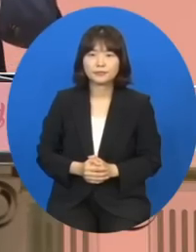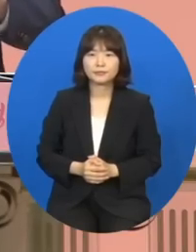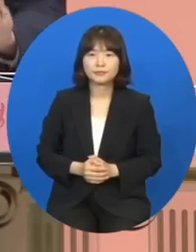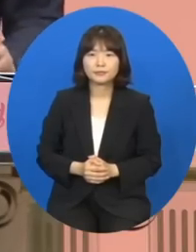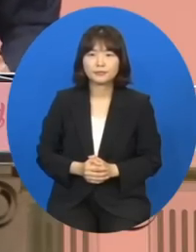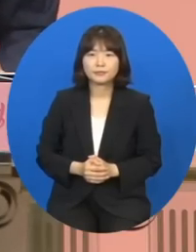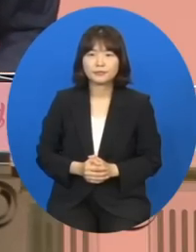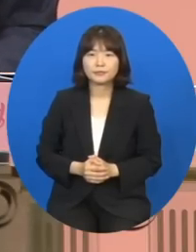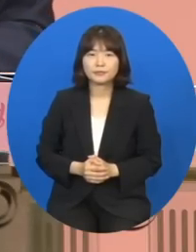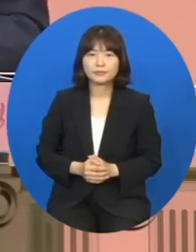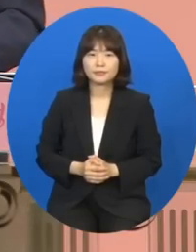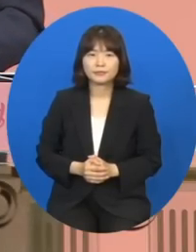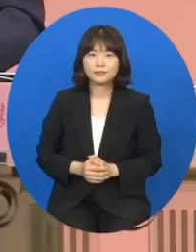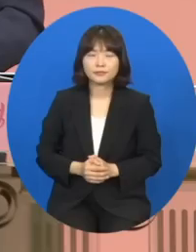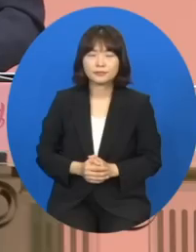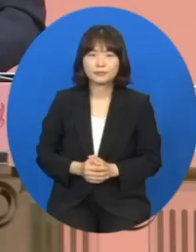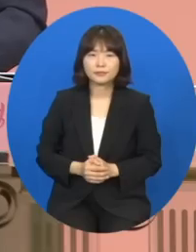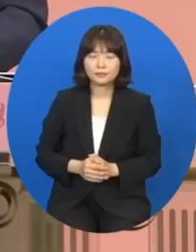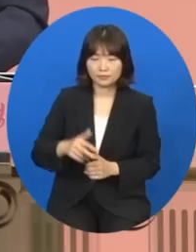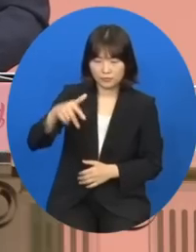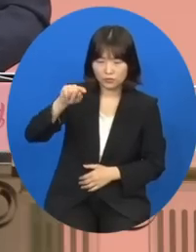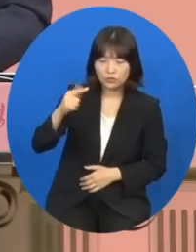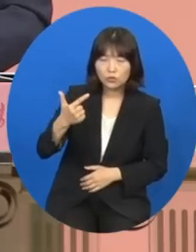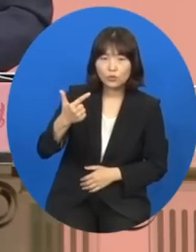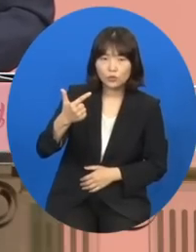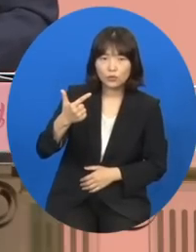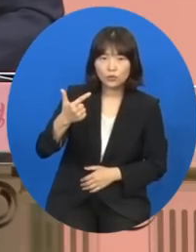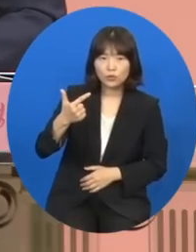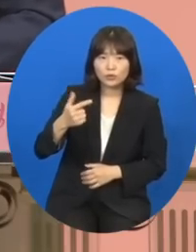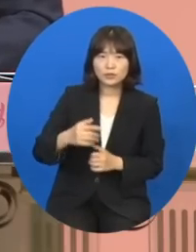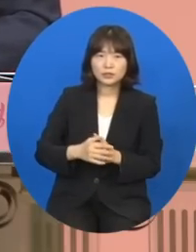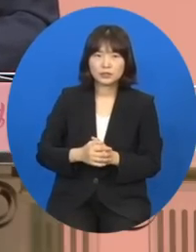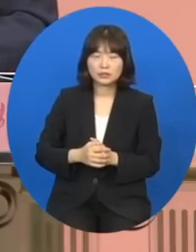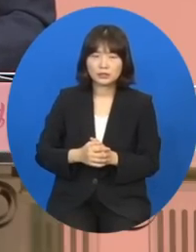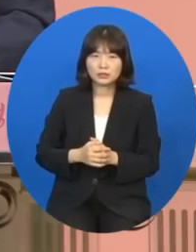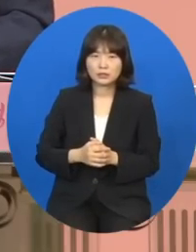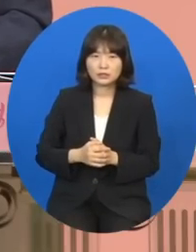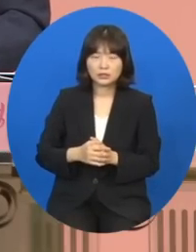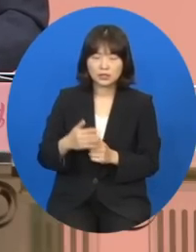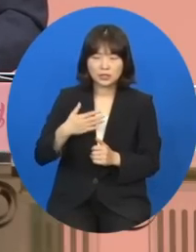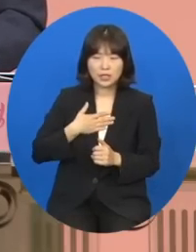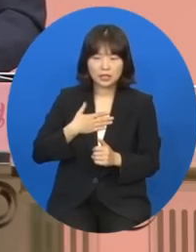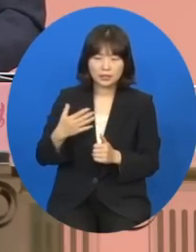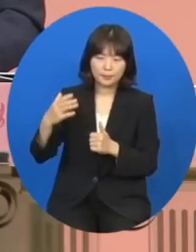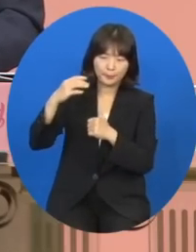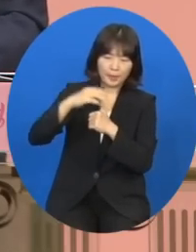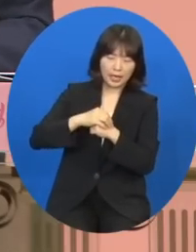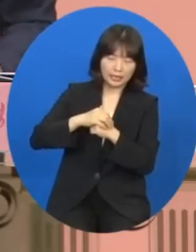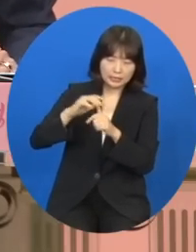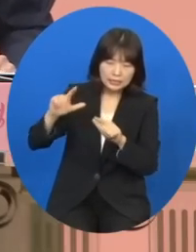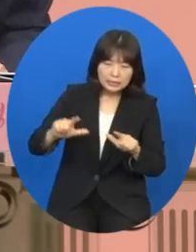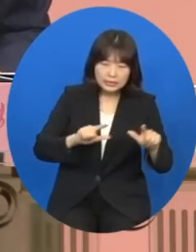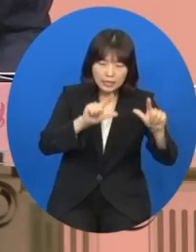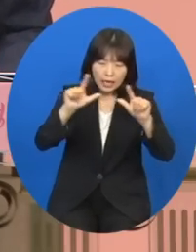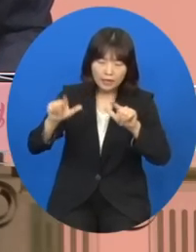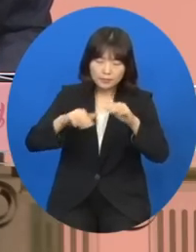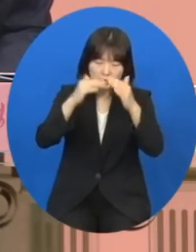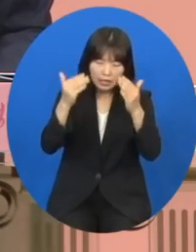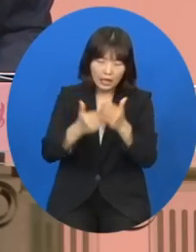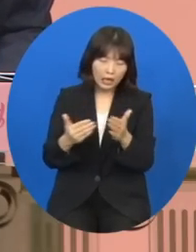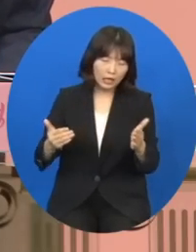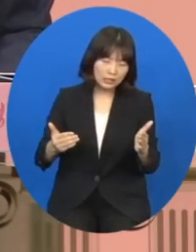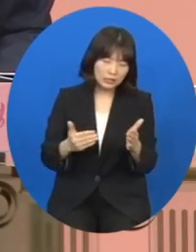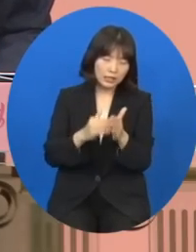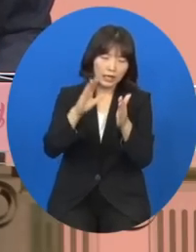os 그리고 존 스토트 가 자신의 죽 자신에게 맡겨진 이 삶의 여정을 다할 때 쯤에 되어서 이